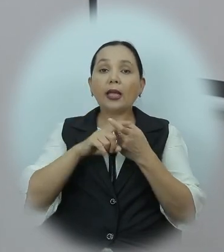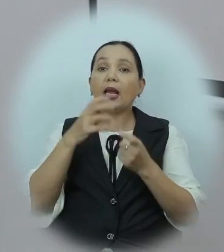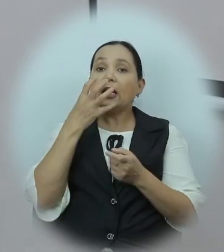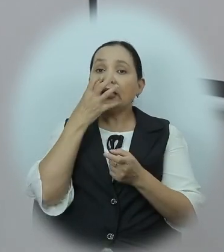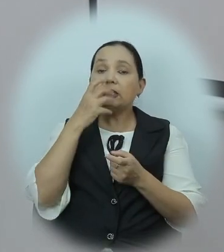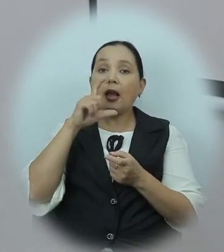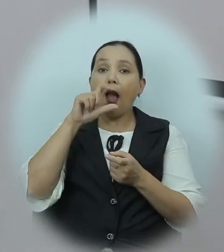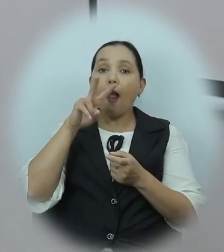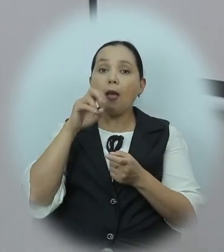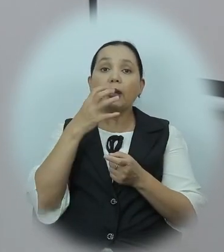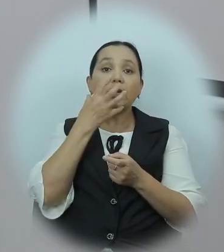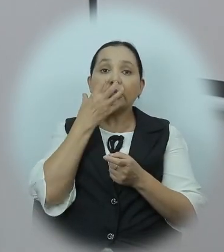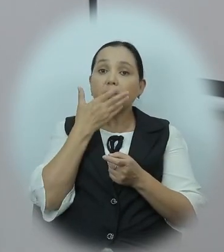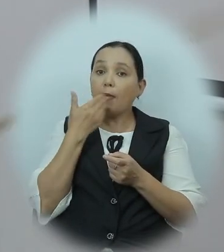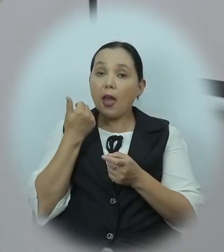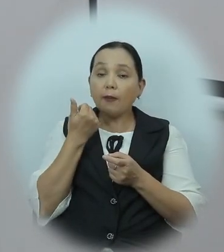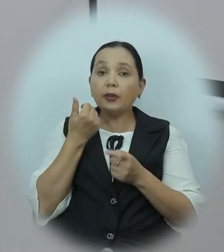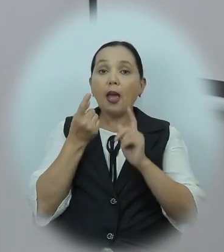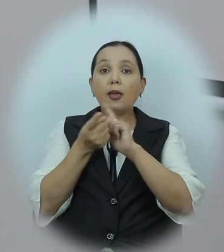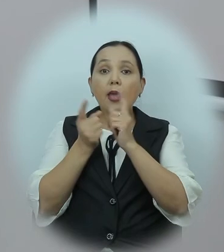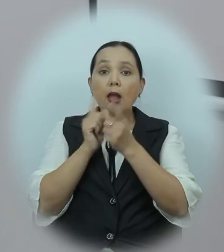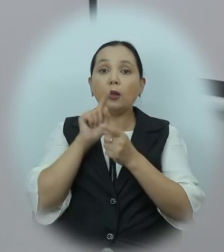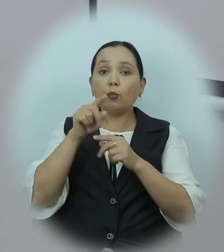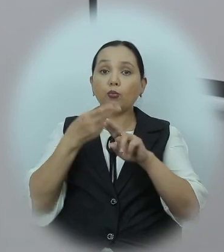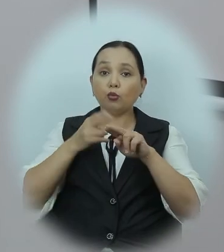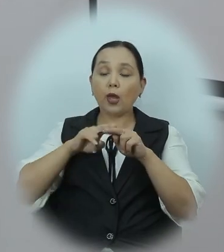qizdirish elementi qizmayapti. Ya'ni